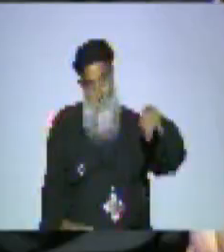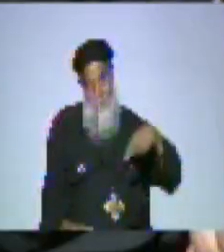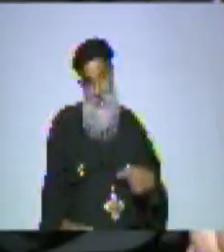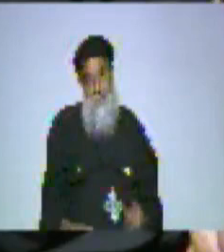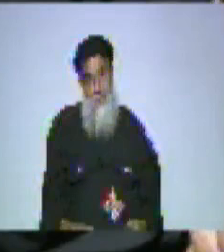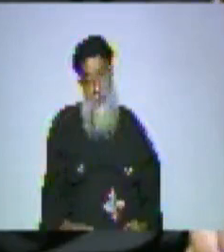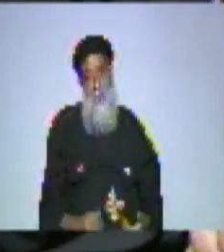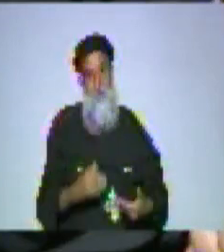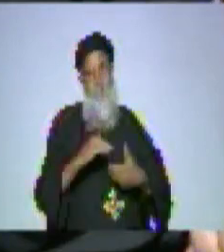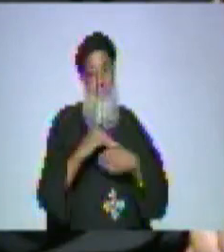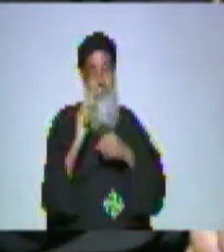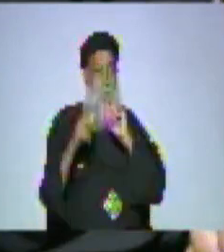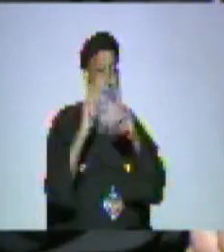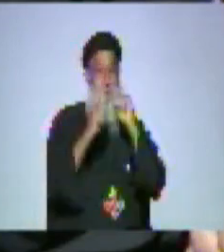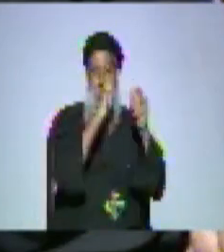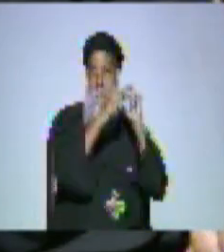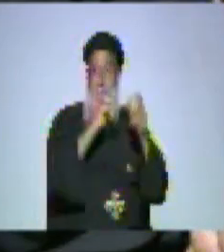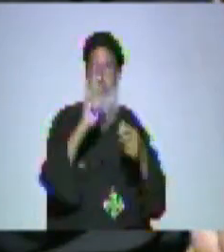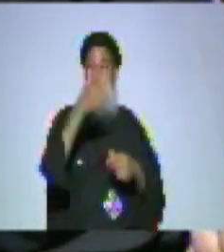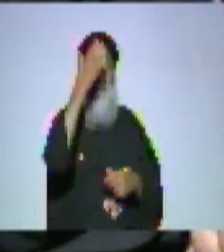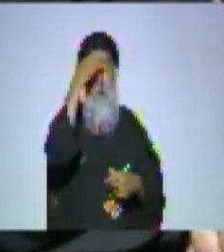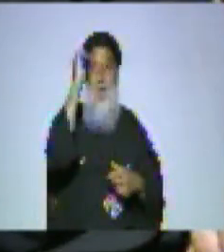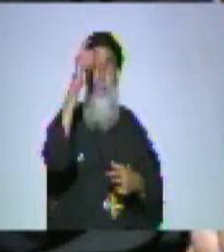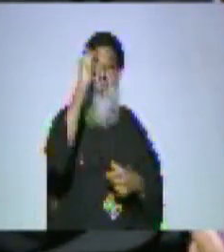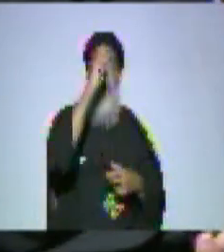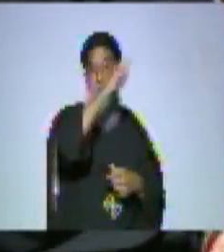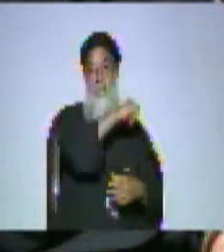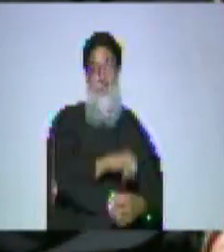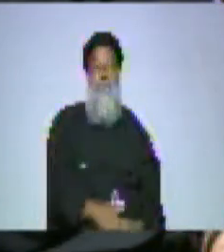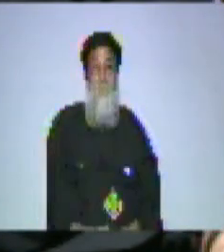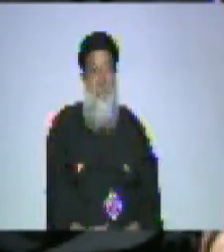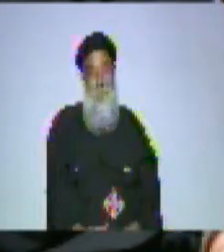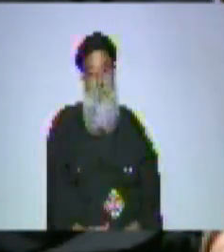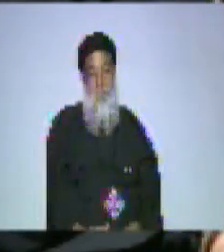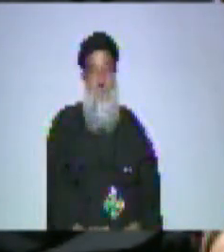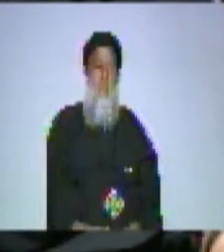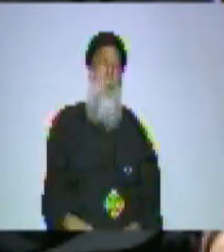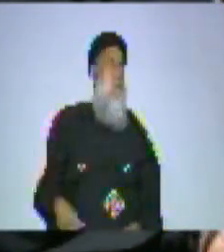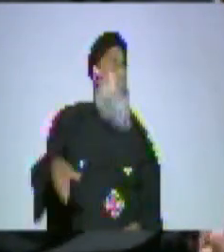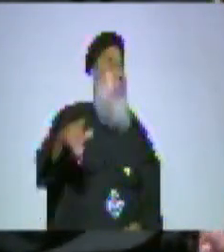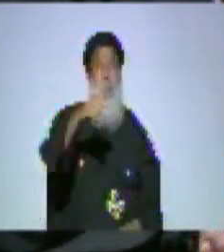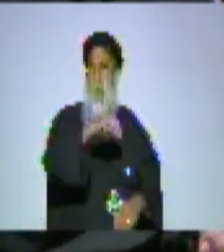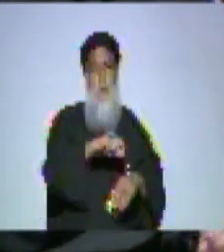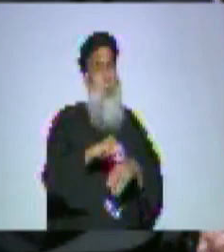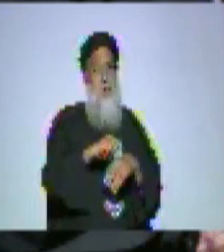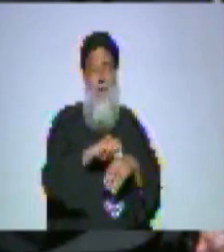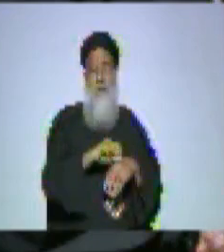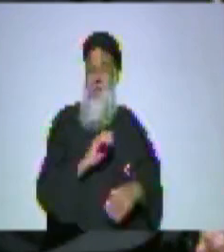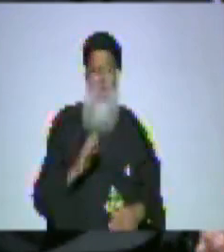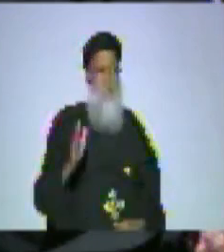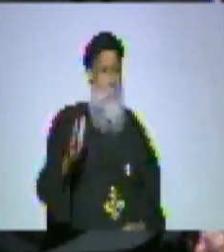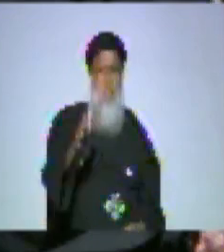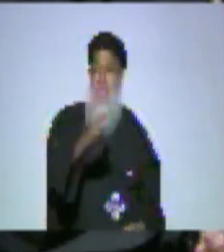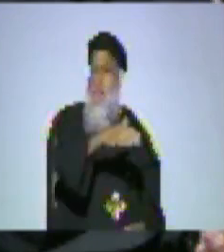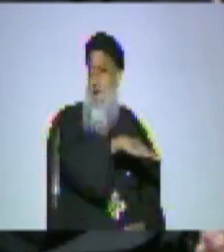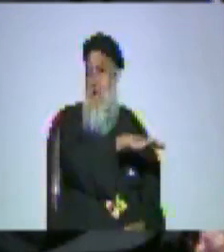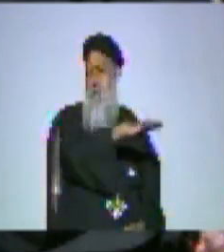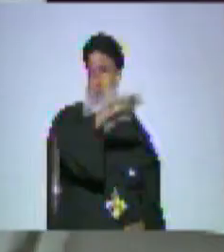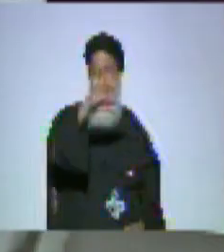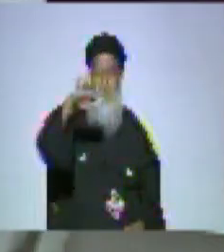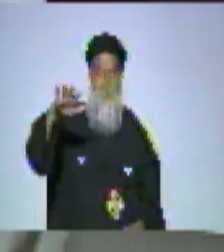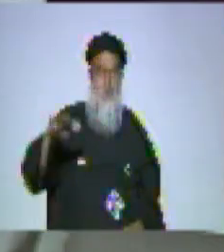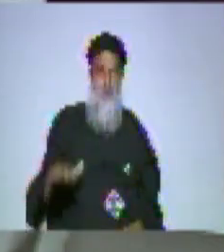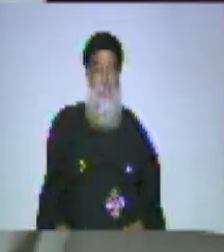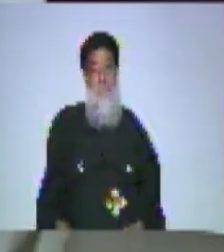خيريه الله خير يا معطيه الطعاما لكل جسد مش بس الانسان يعني كل دي جسد كل